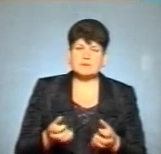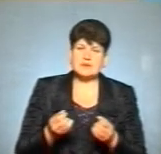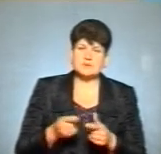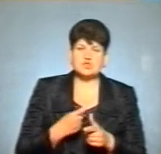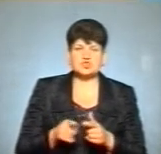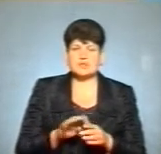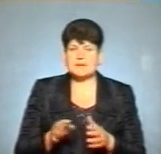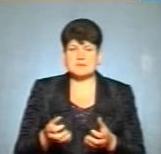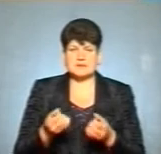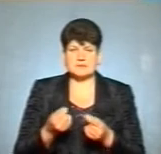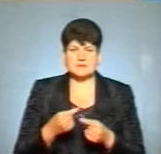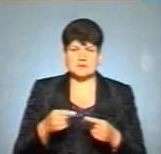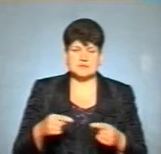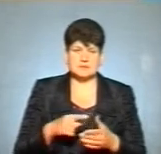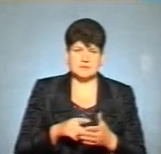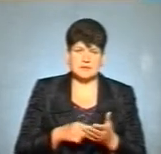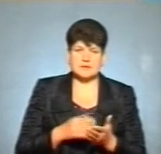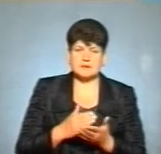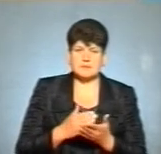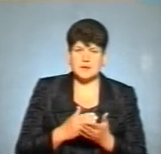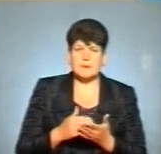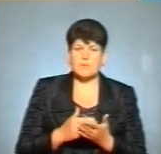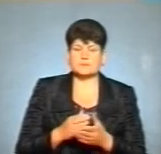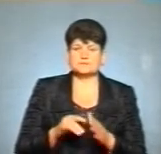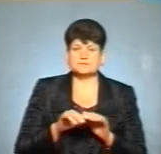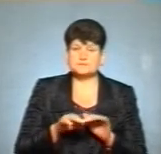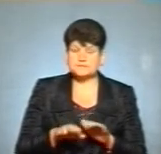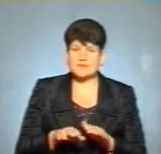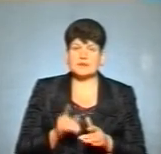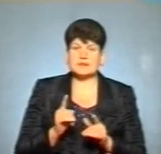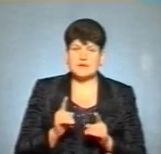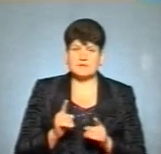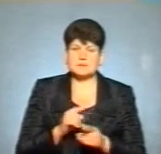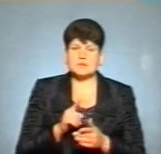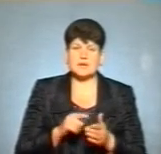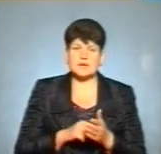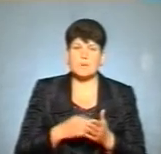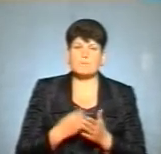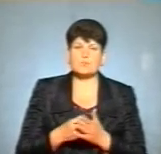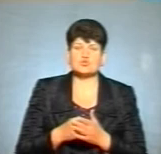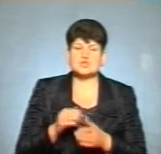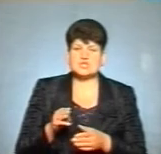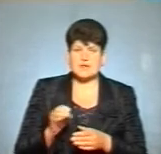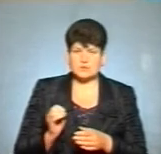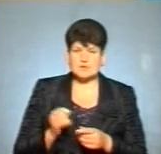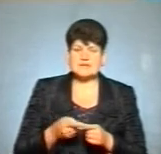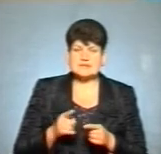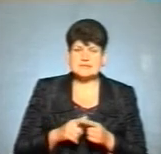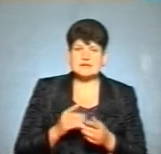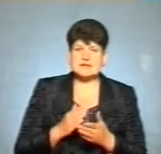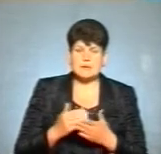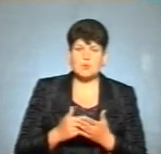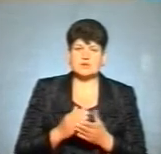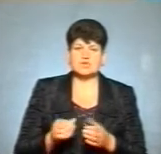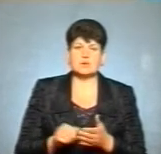підтримати те чи інше питання, яке інколи має політичний підтекст. Так? Навіть говоримо питання бюджету. Так, це також в якійсь мірі є політичним